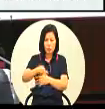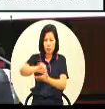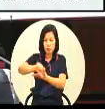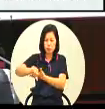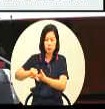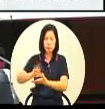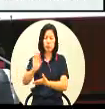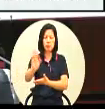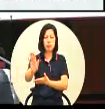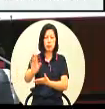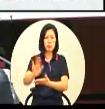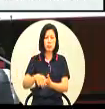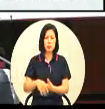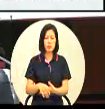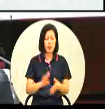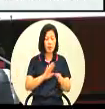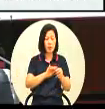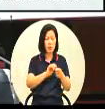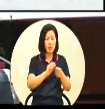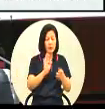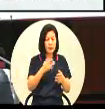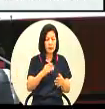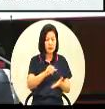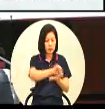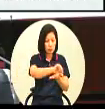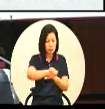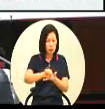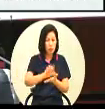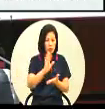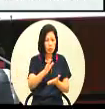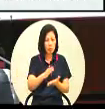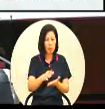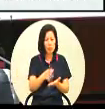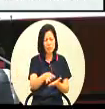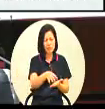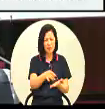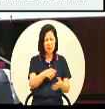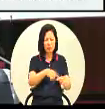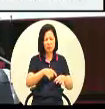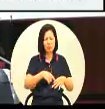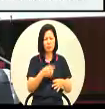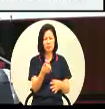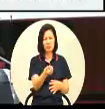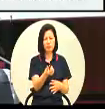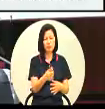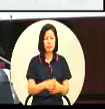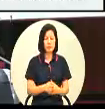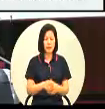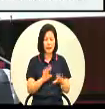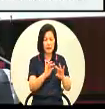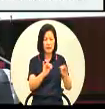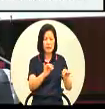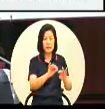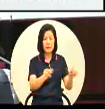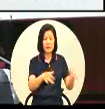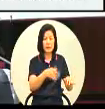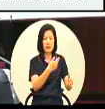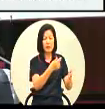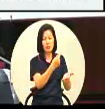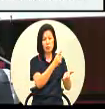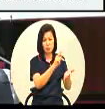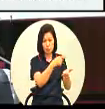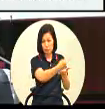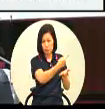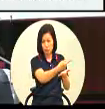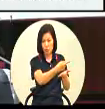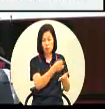课征到地价税，但是为做事的，因为做事赚没钱，有可能他将这块土地租给人，租给人有